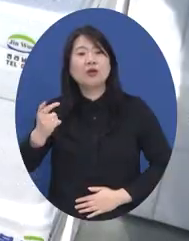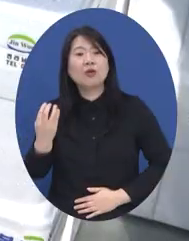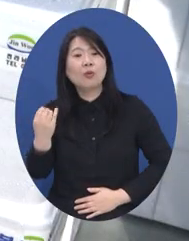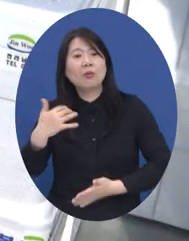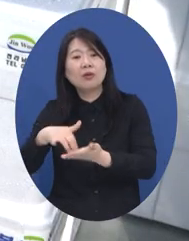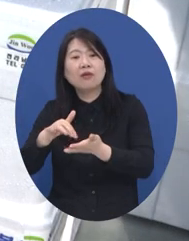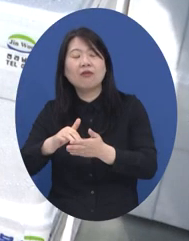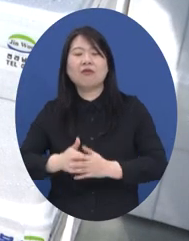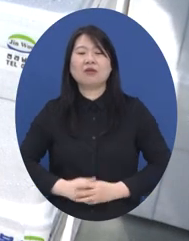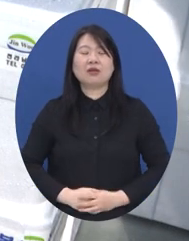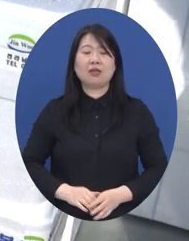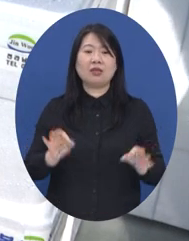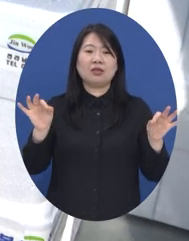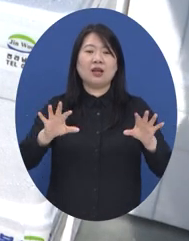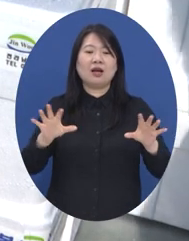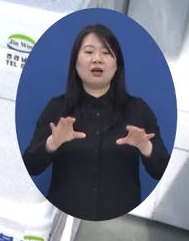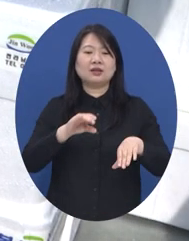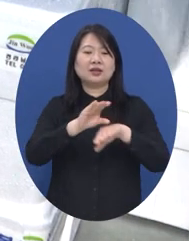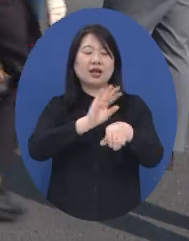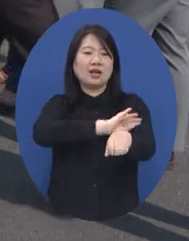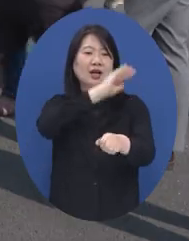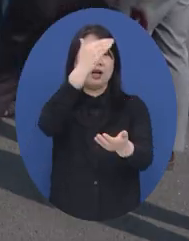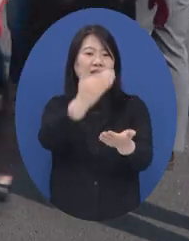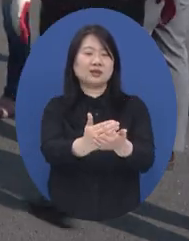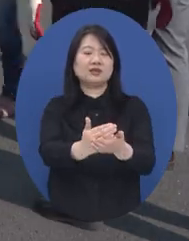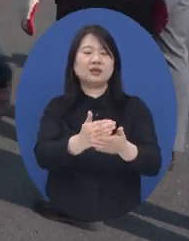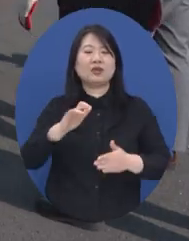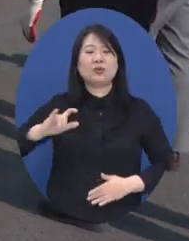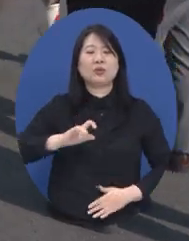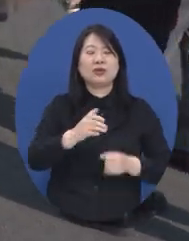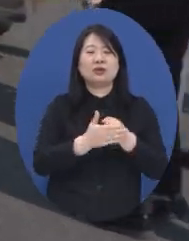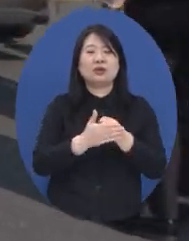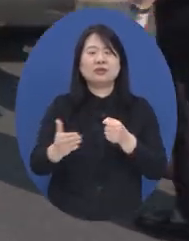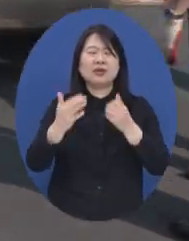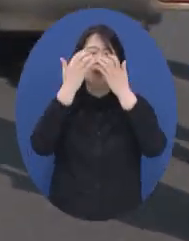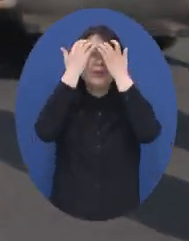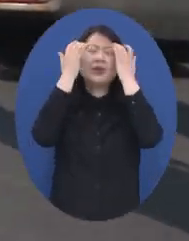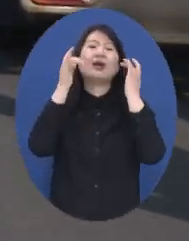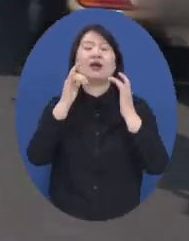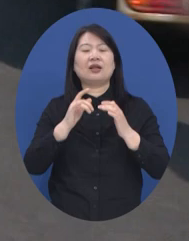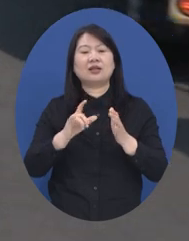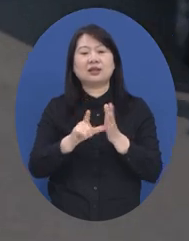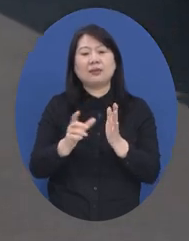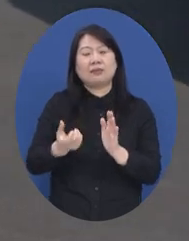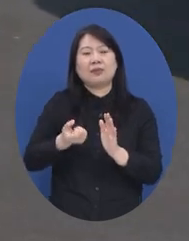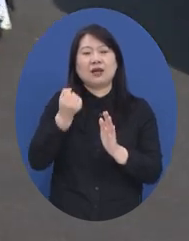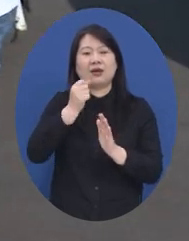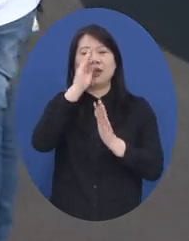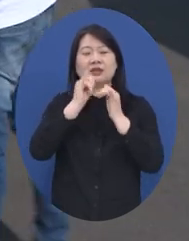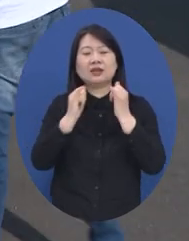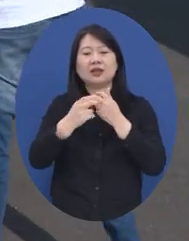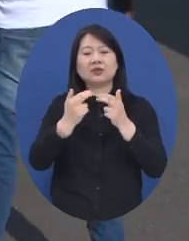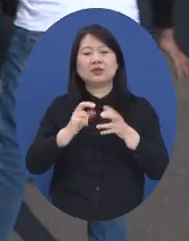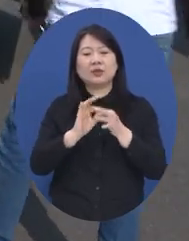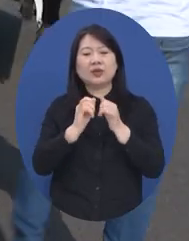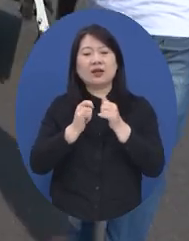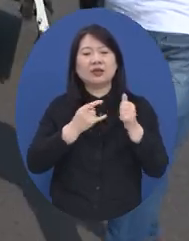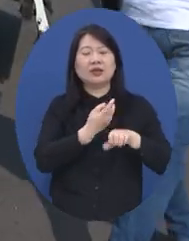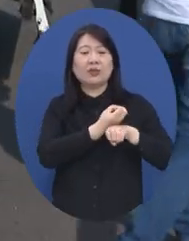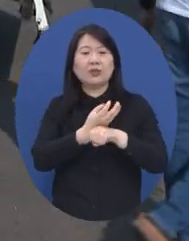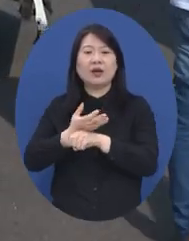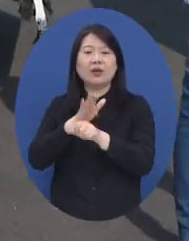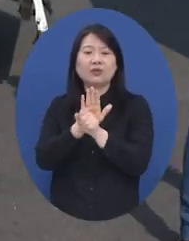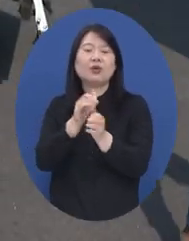작은 거? 어느새 차 한가득. 코로나19로 고된 시간을 겪고 있을 환자와 의료진에게 전달될